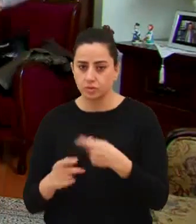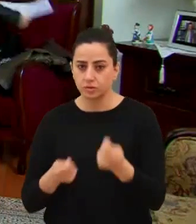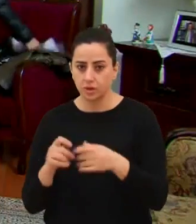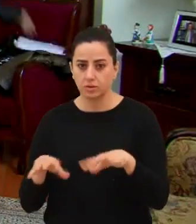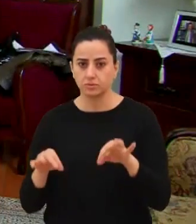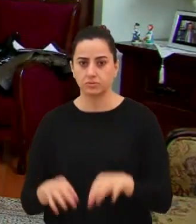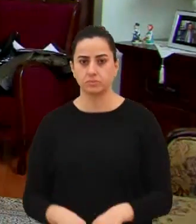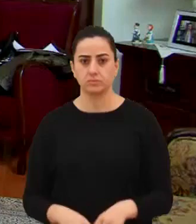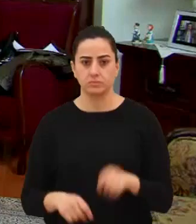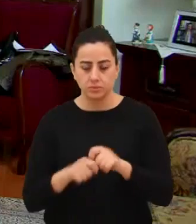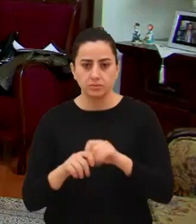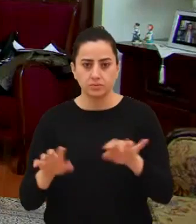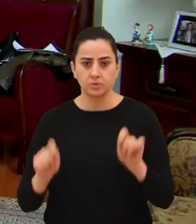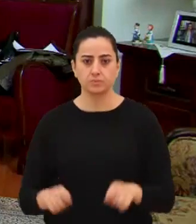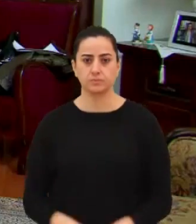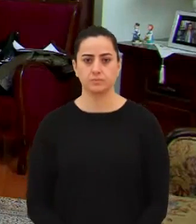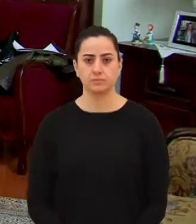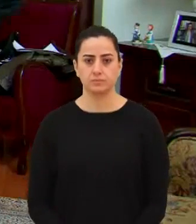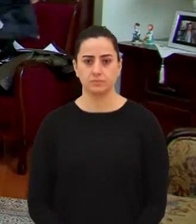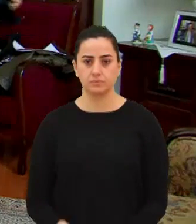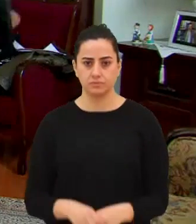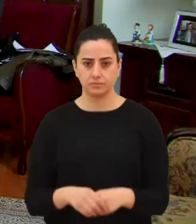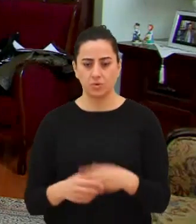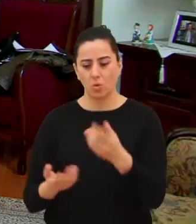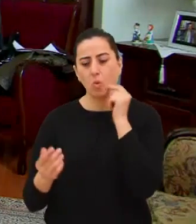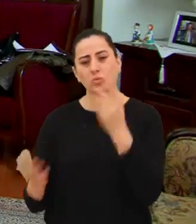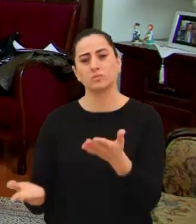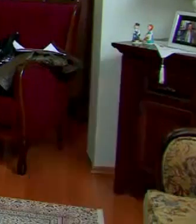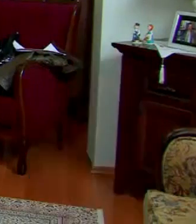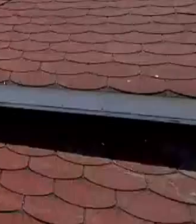ayağını ayağını aç, bir suyunu yap, bir şey yap ya. Oğlum sen bunların bir...